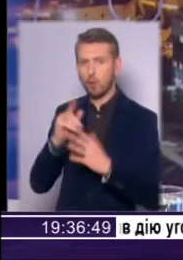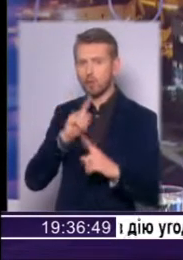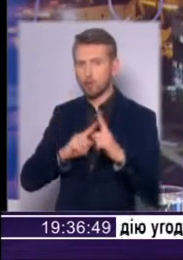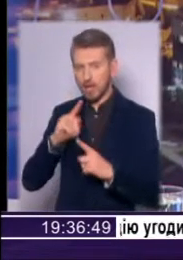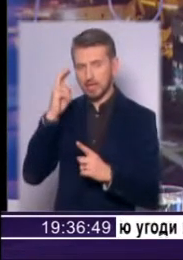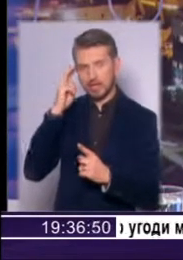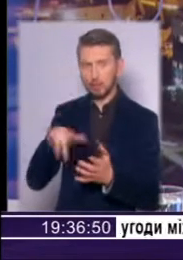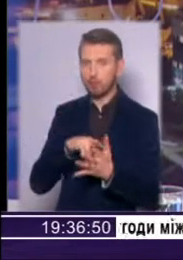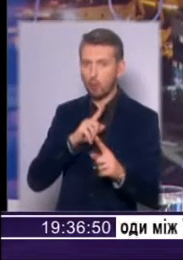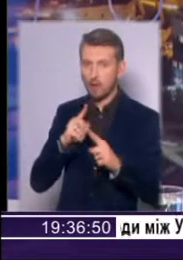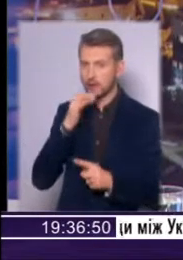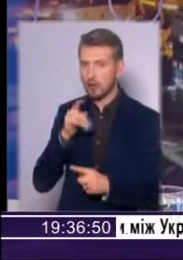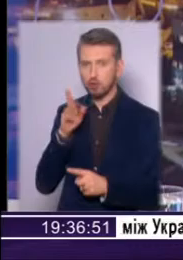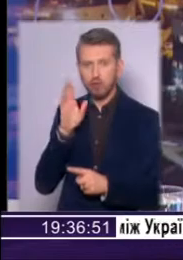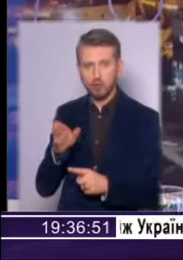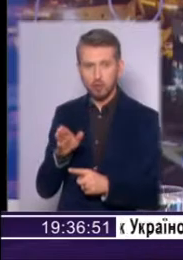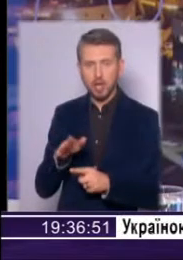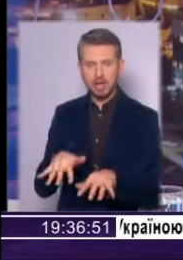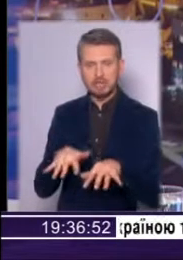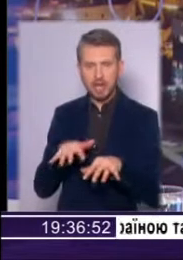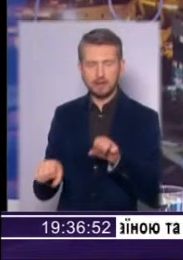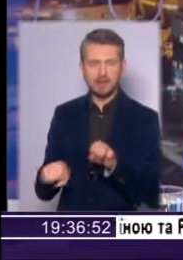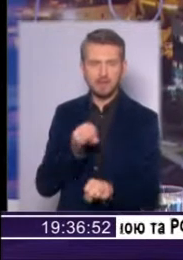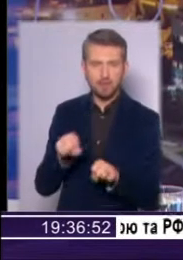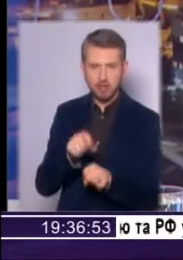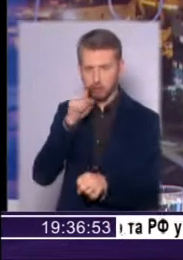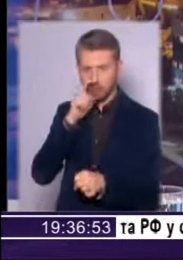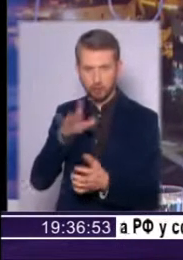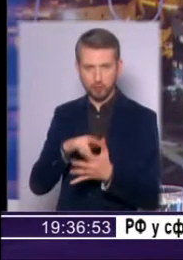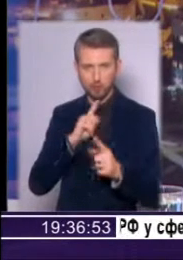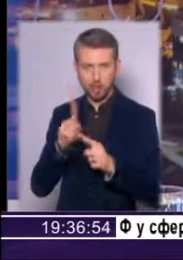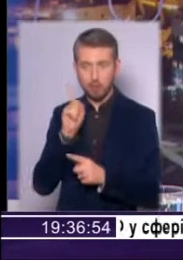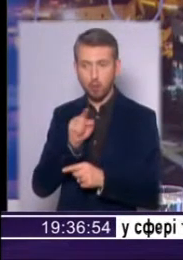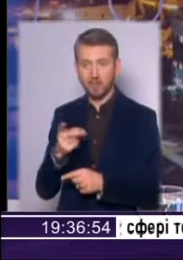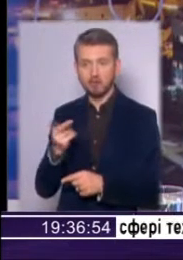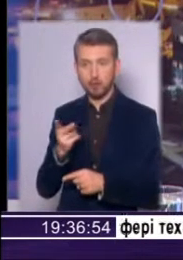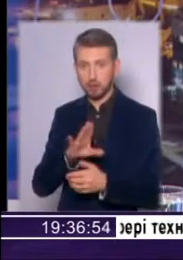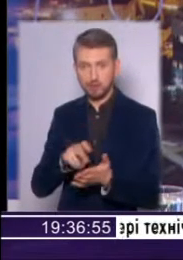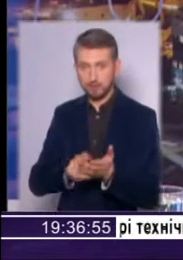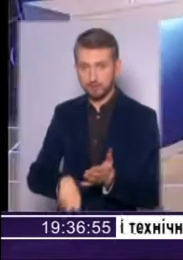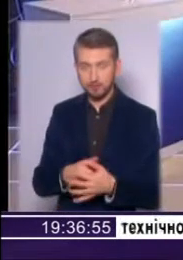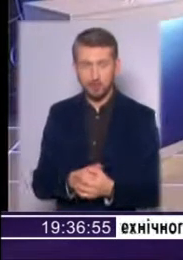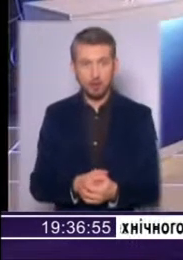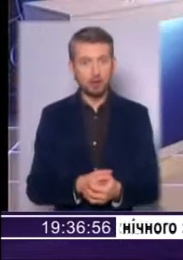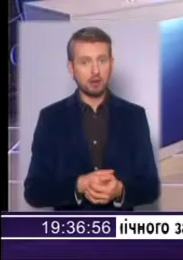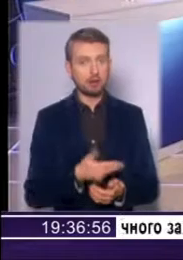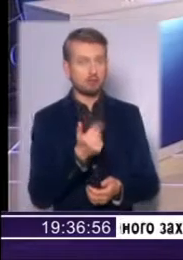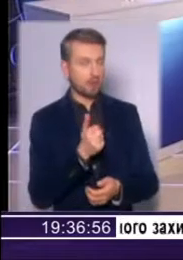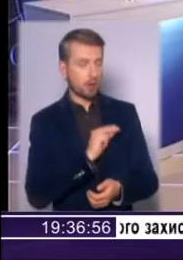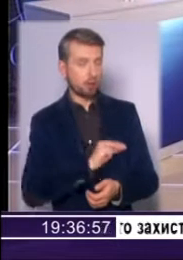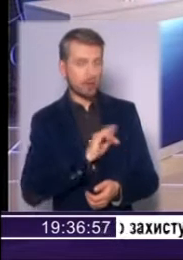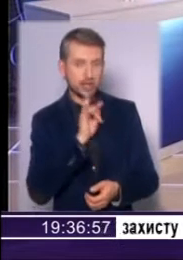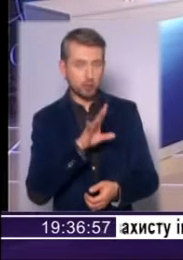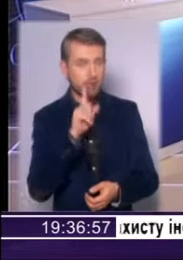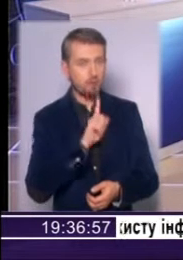Київської міської ради сказали, що будуть зривати сесії Броварської міської ради, поки ці два депутати не складуть мандати. Ну, в роботи ця сесія не буде мати до тих пір,